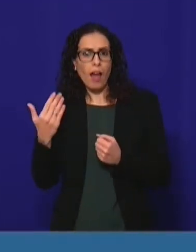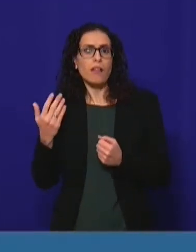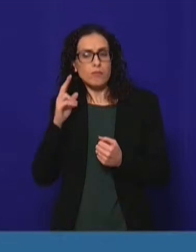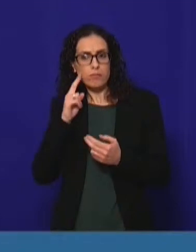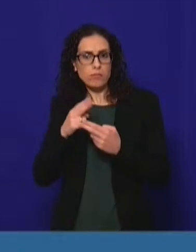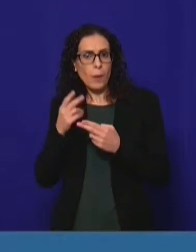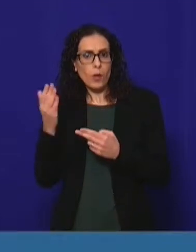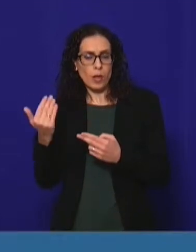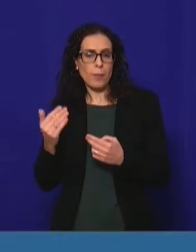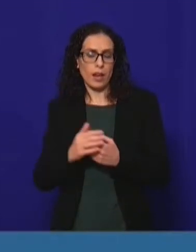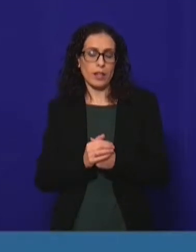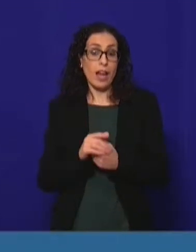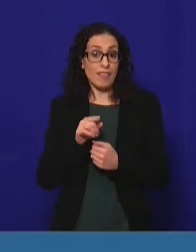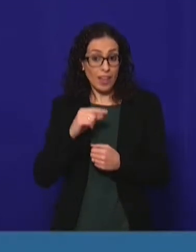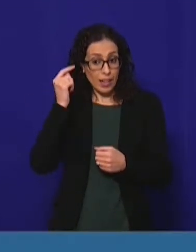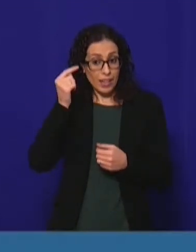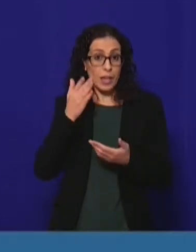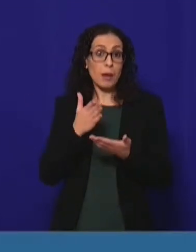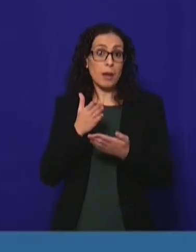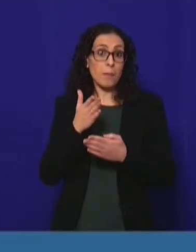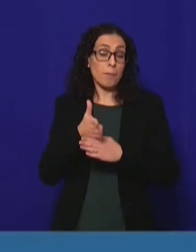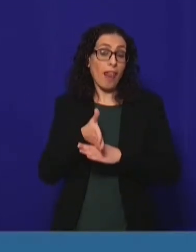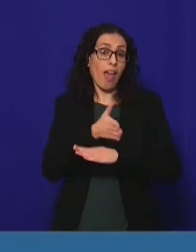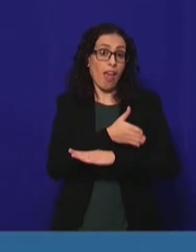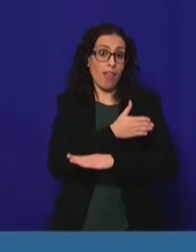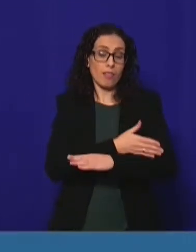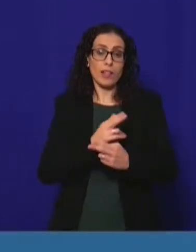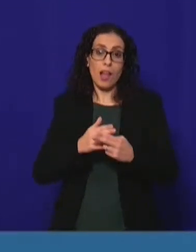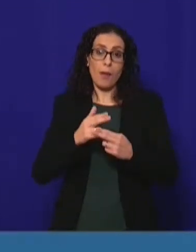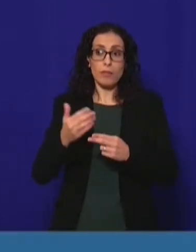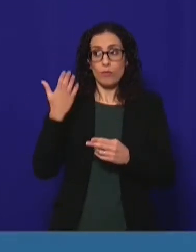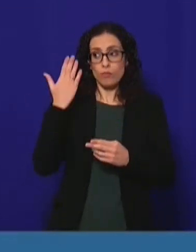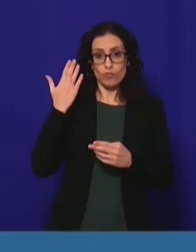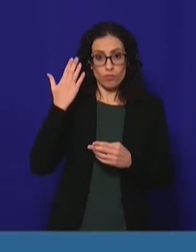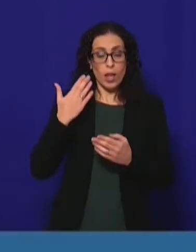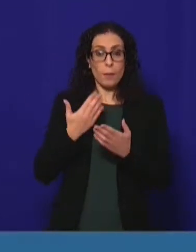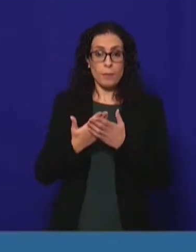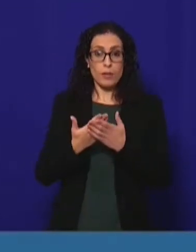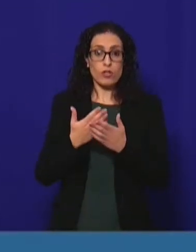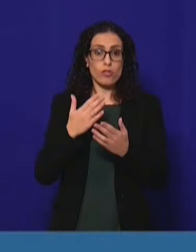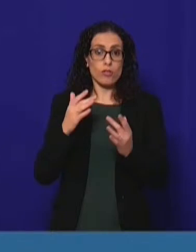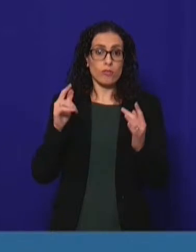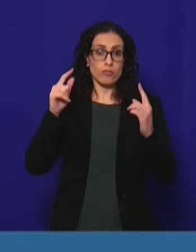il-pjan strateġiku li kellna mill-bidunet biex aħna nkun nistgħu nilqgħu għal din id-domanda.